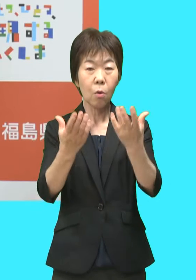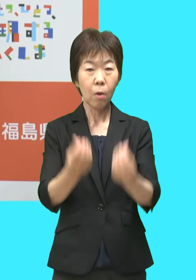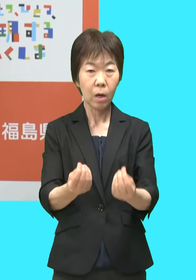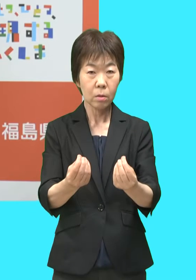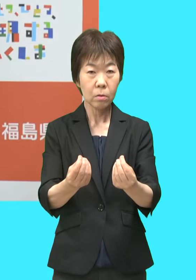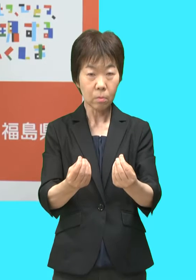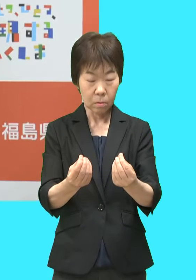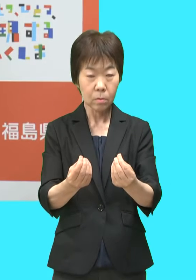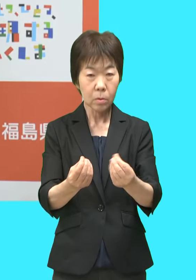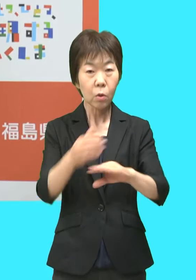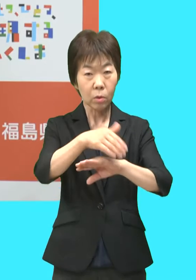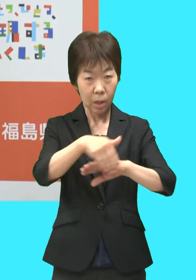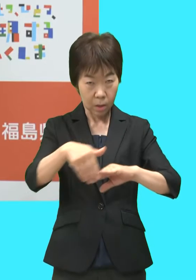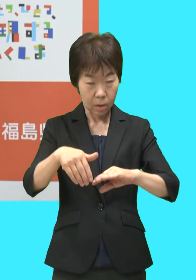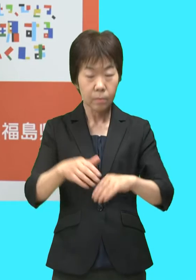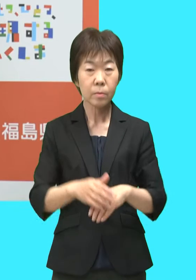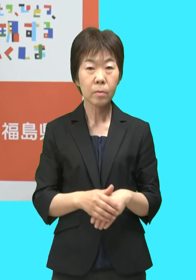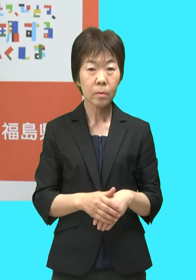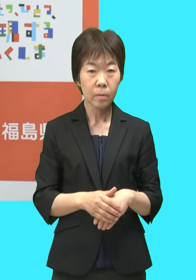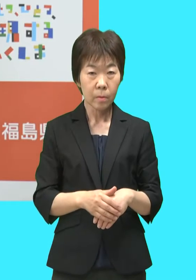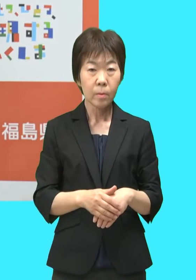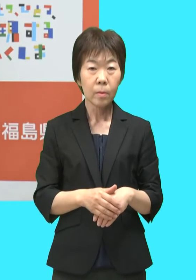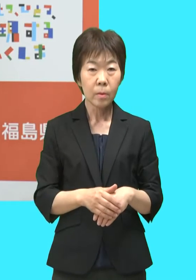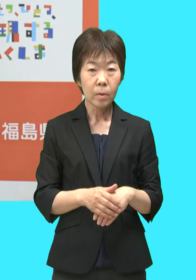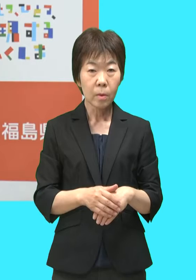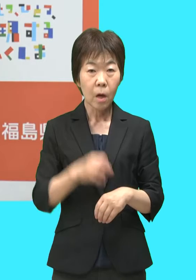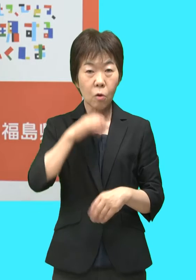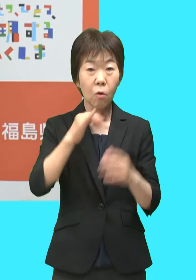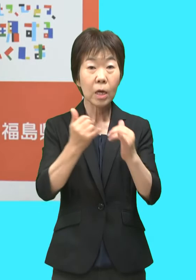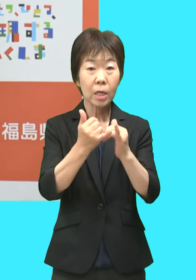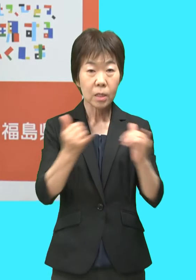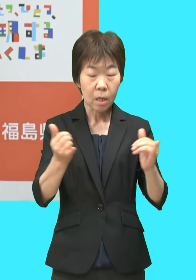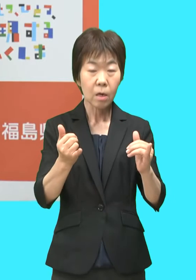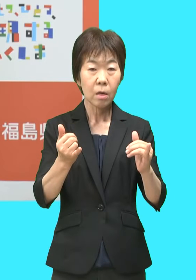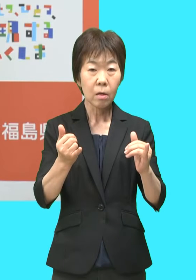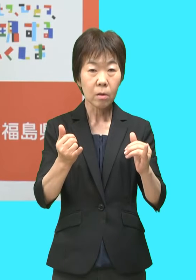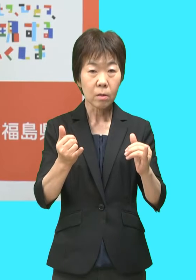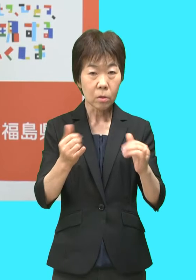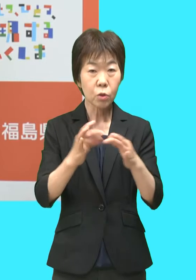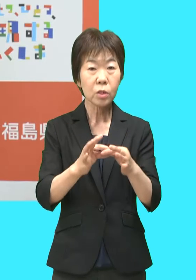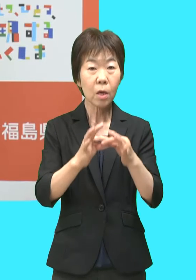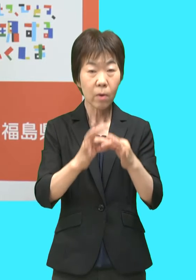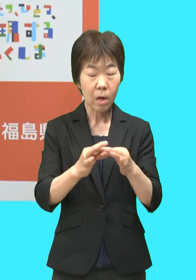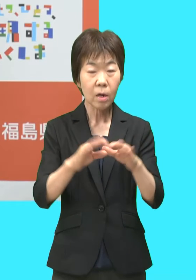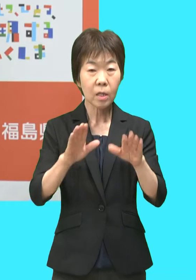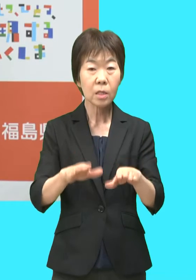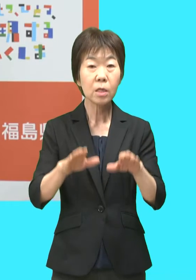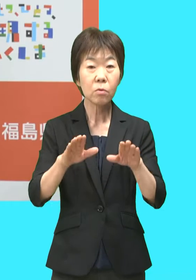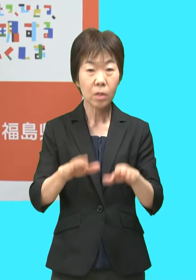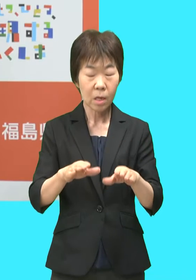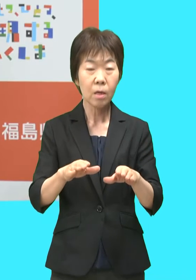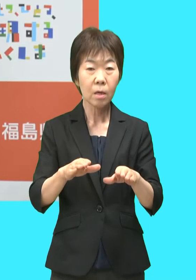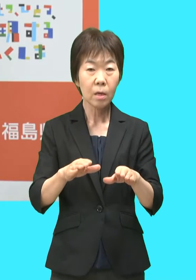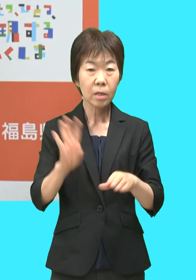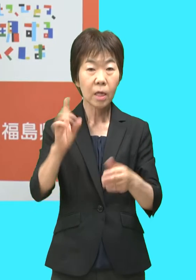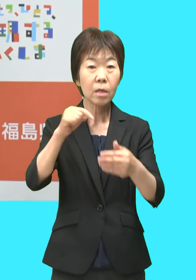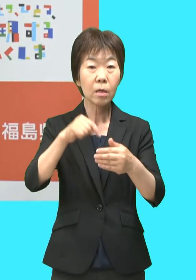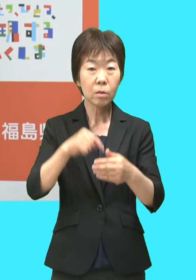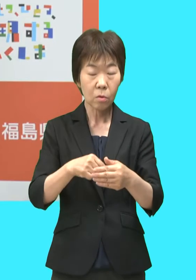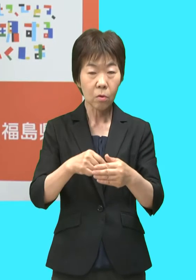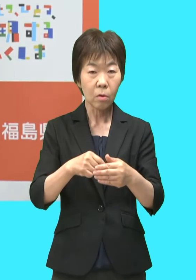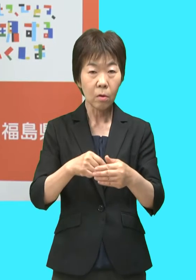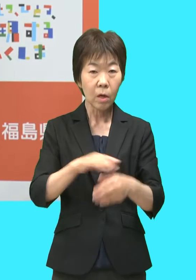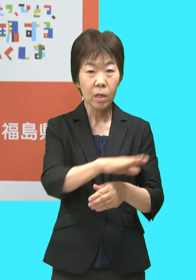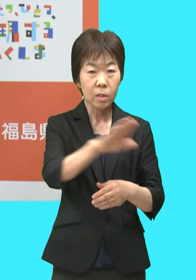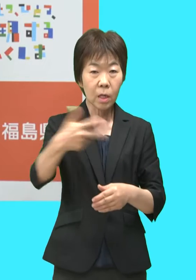する見込みであります。また、高齢者についてでありますが、現時点において、県内の